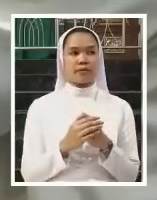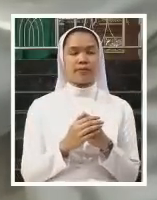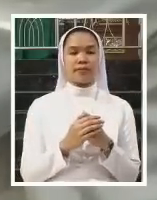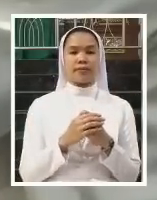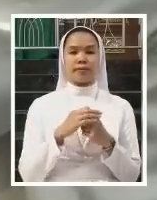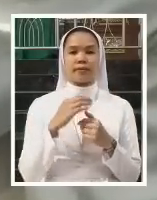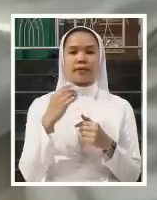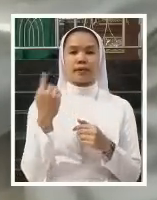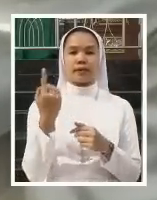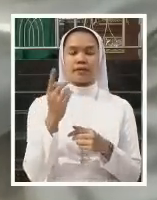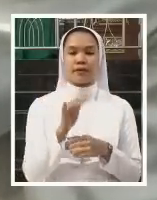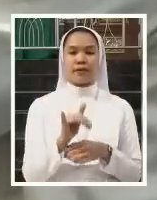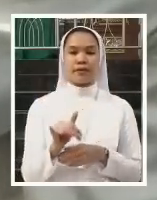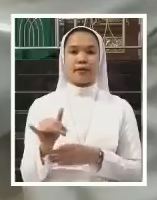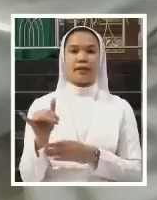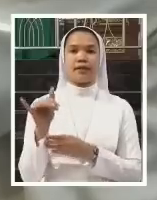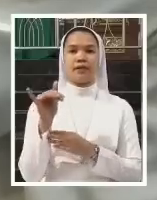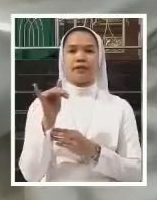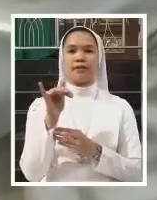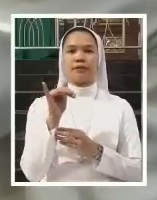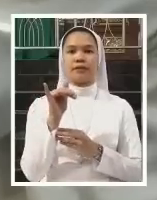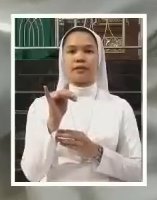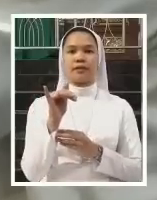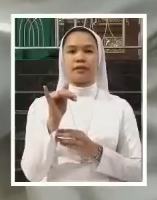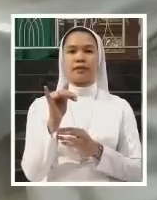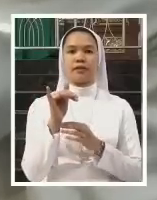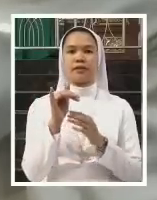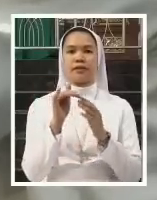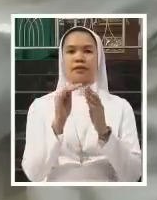sa kapanahonan kan mga